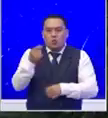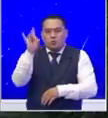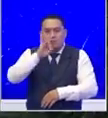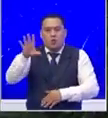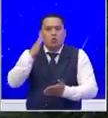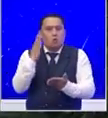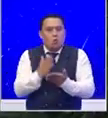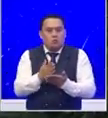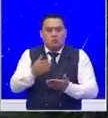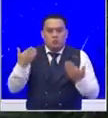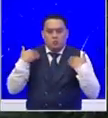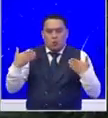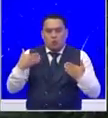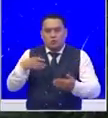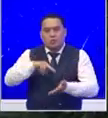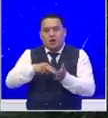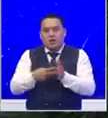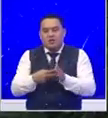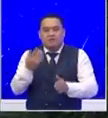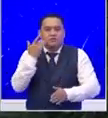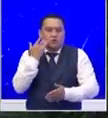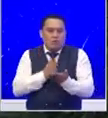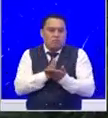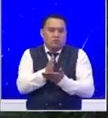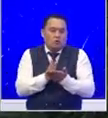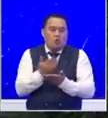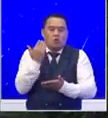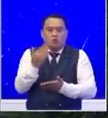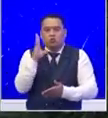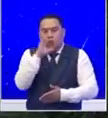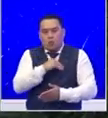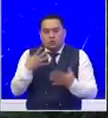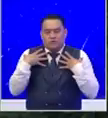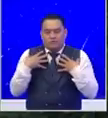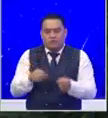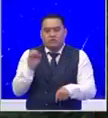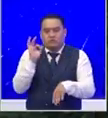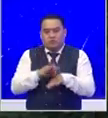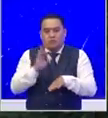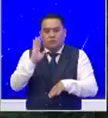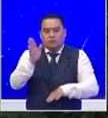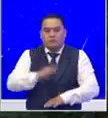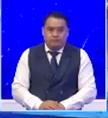спорта. Он очень мужественный и дальновидный человек. Поэтому я уверен, что Елбасы сможет с уверенностью справиться с болезнью.